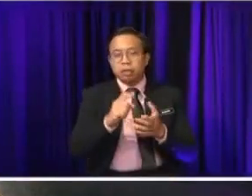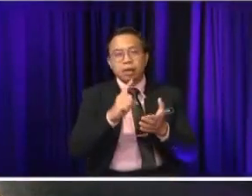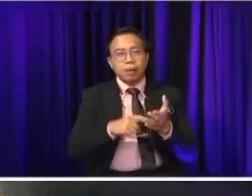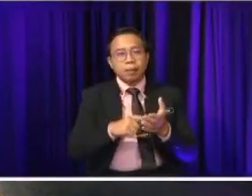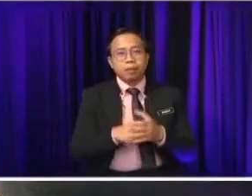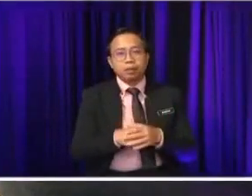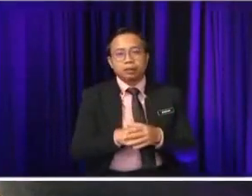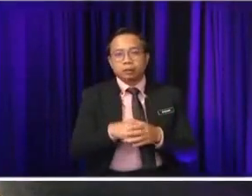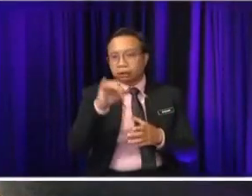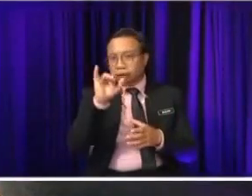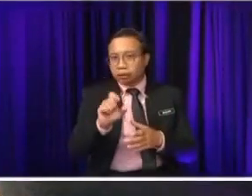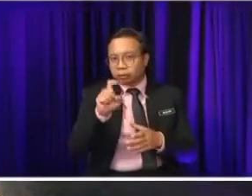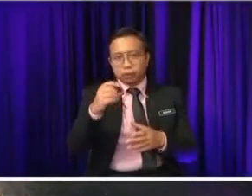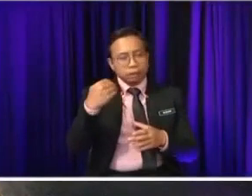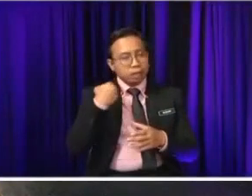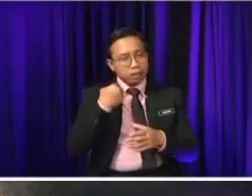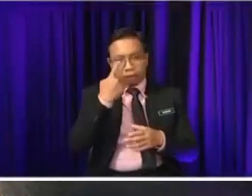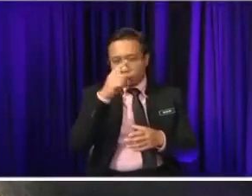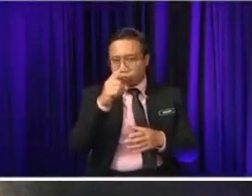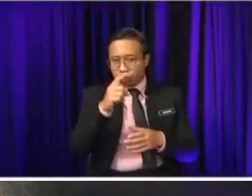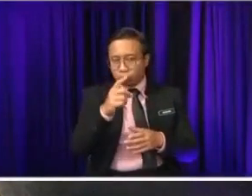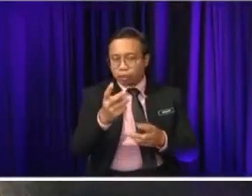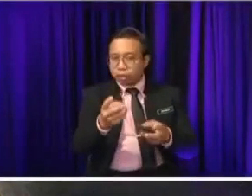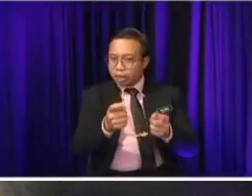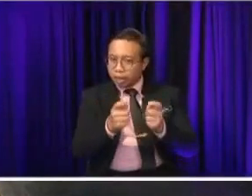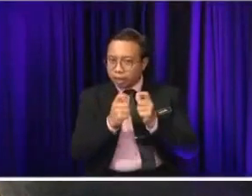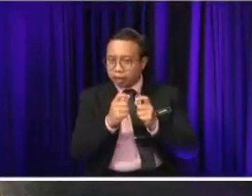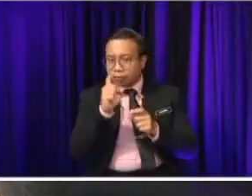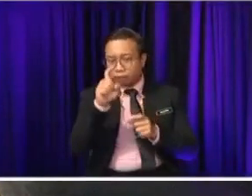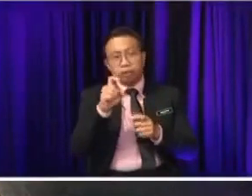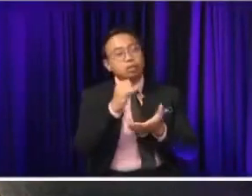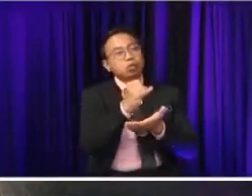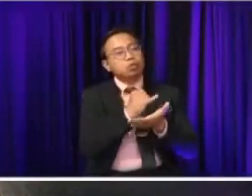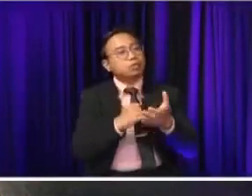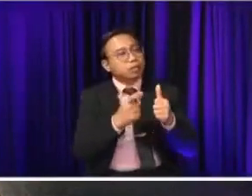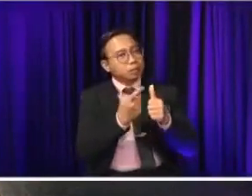yang mesti ada untuk menarik perhatian pertama ilustrasi